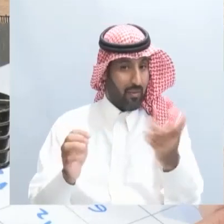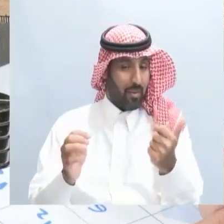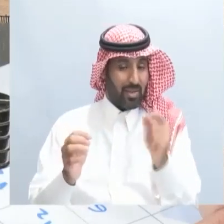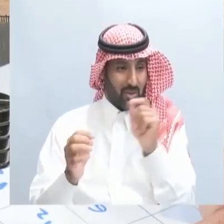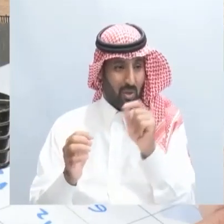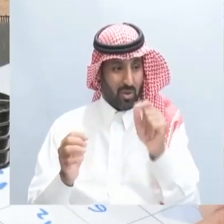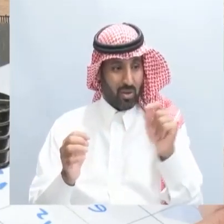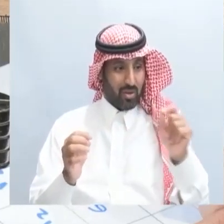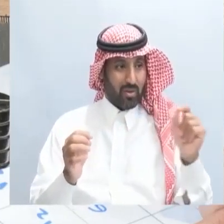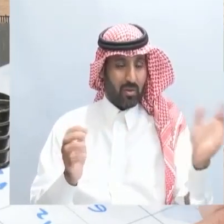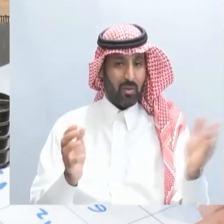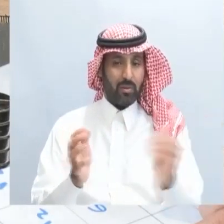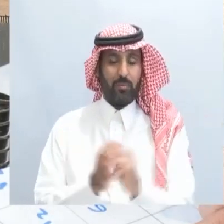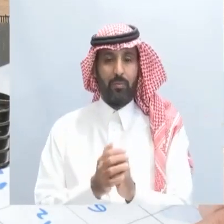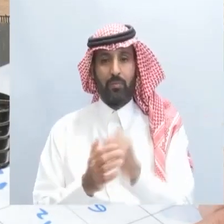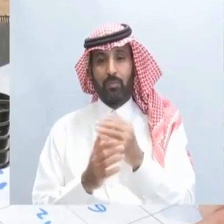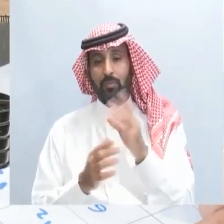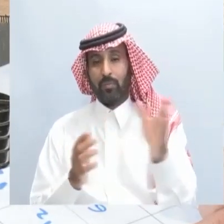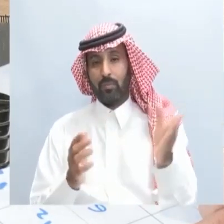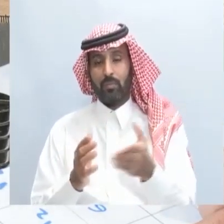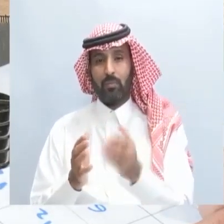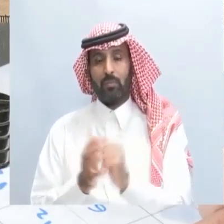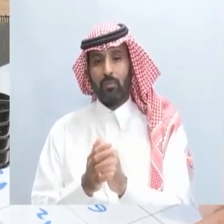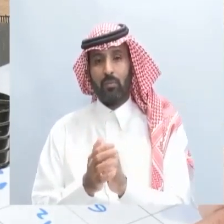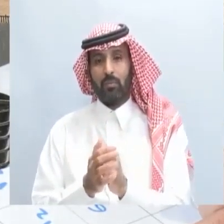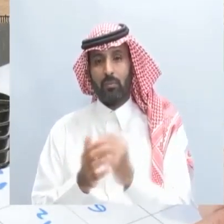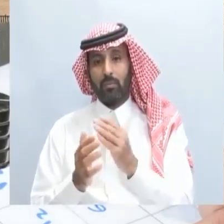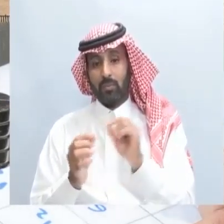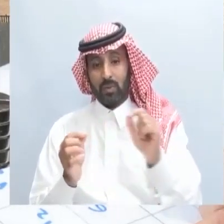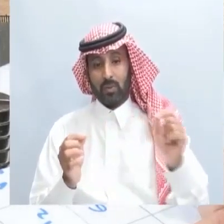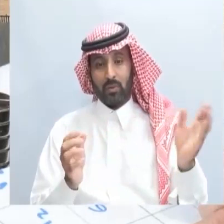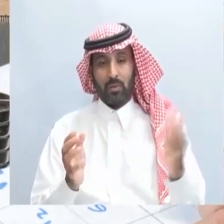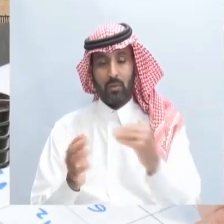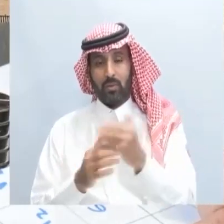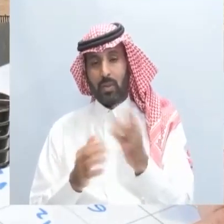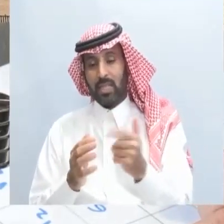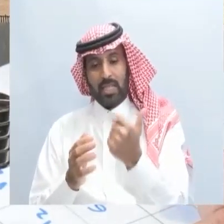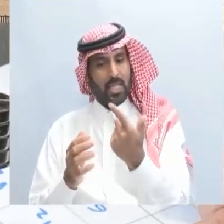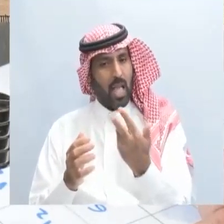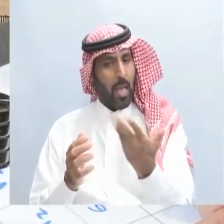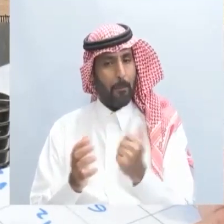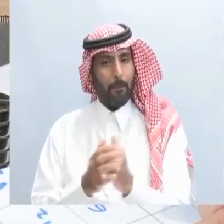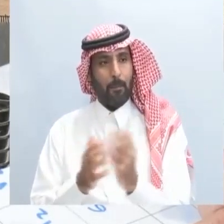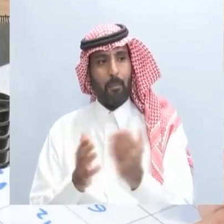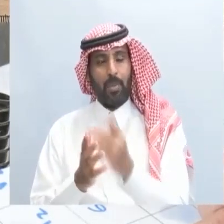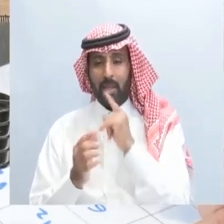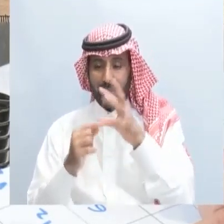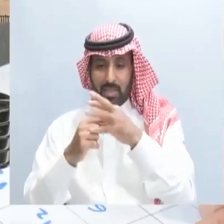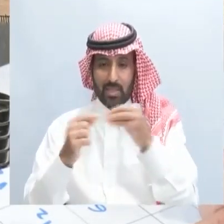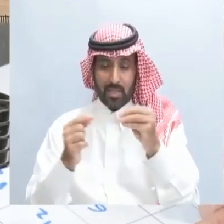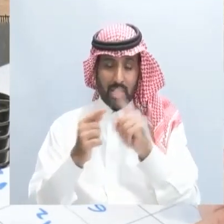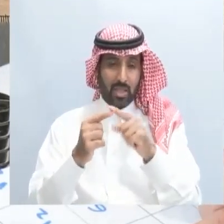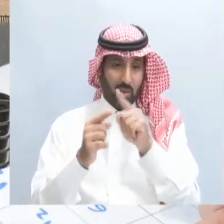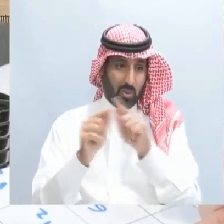سنتيين ثلاث 4 5 6 س ث الى ان تصل الى عدد السنيات الموجوده كل شرطه طويله